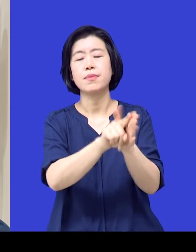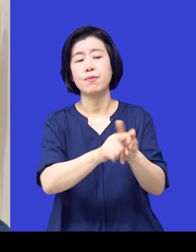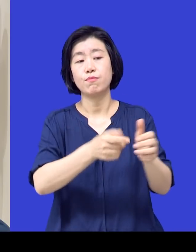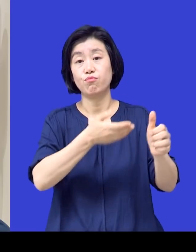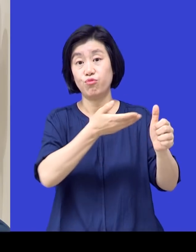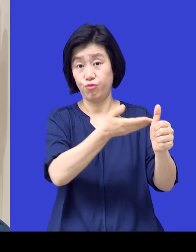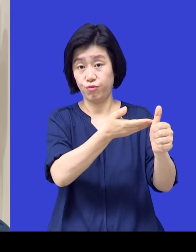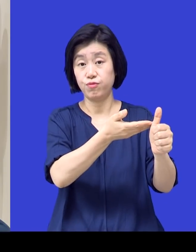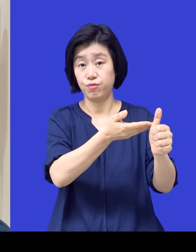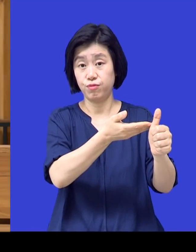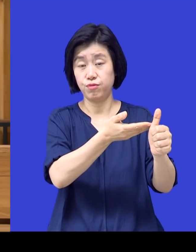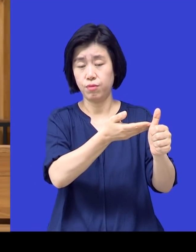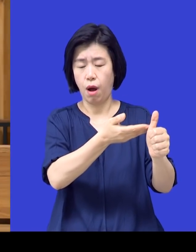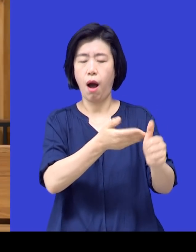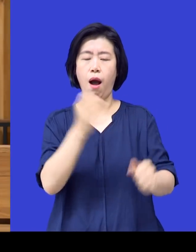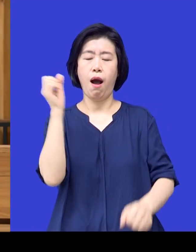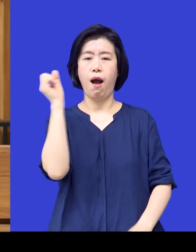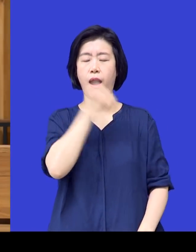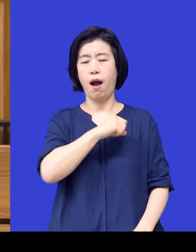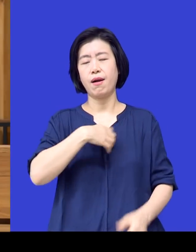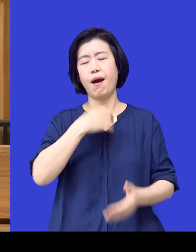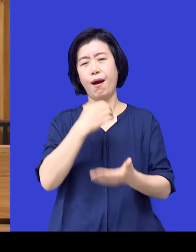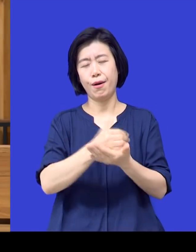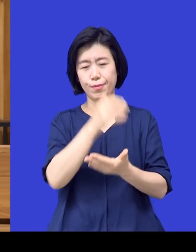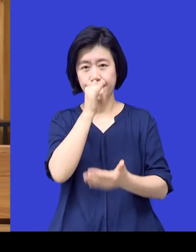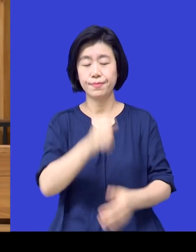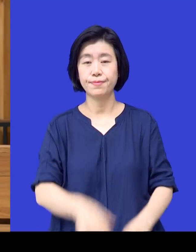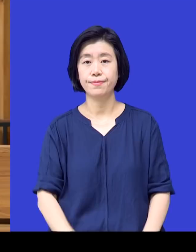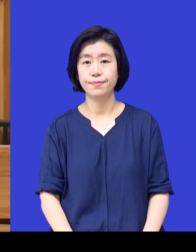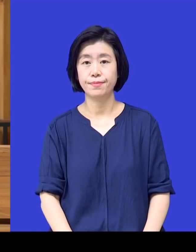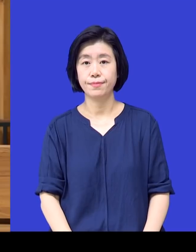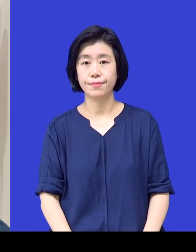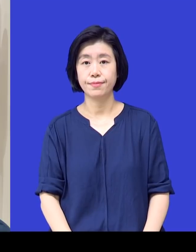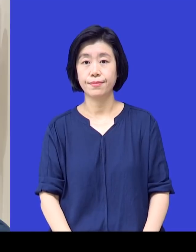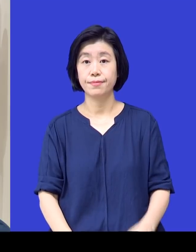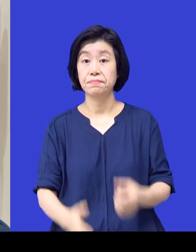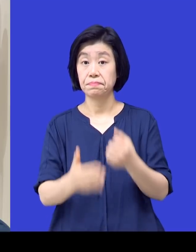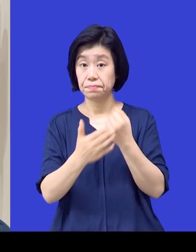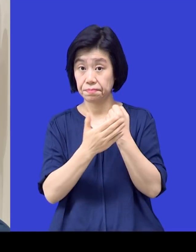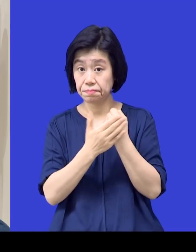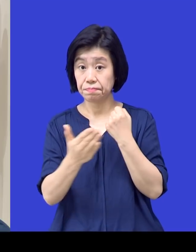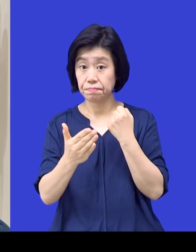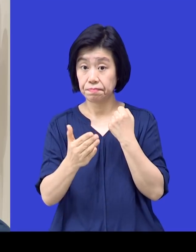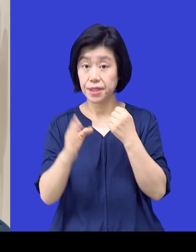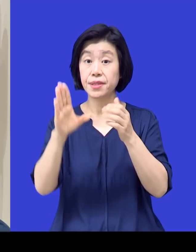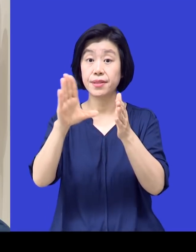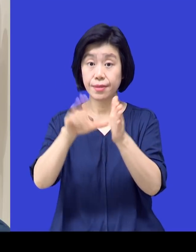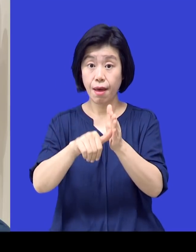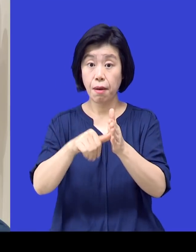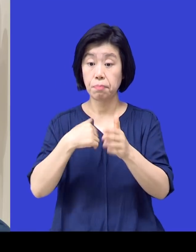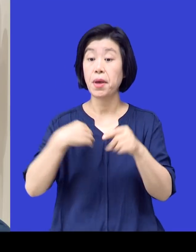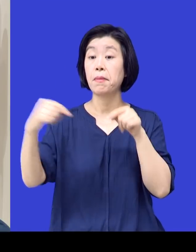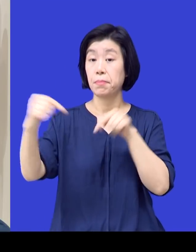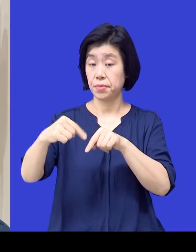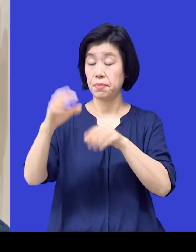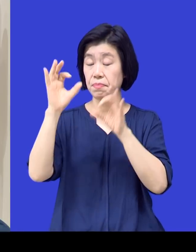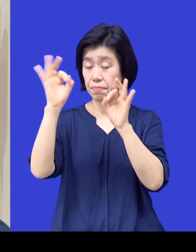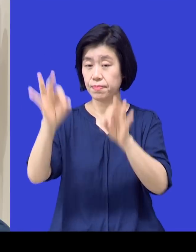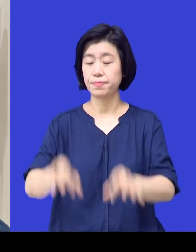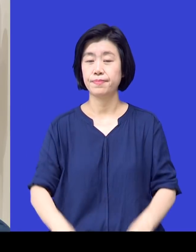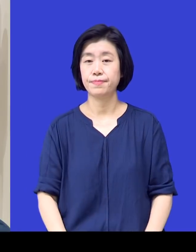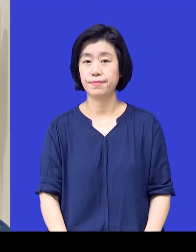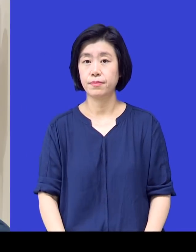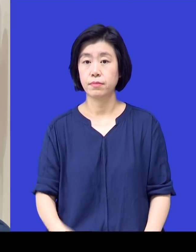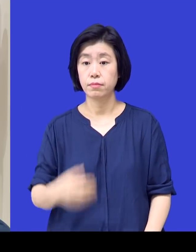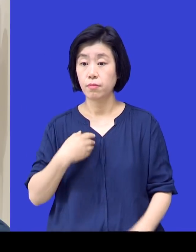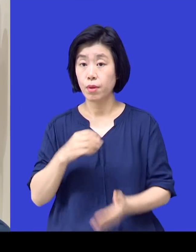아주 감동을 했죠. 네. 그리고 나서 이제 컴패션에 제가 그러면 면접을 하겠다. 네. 그래서